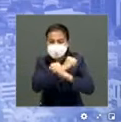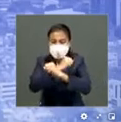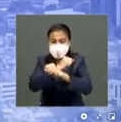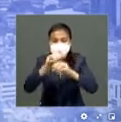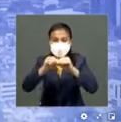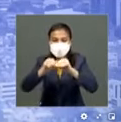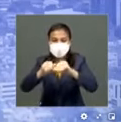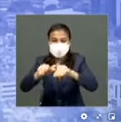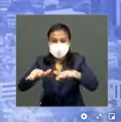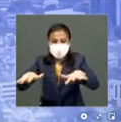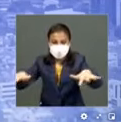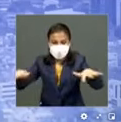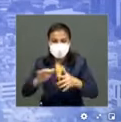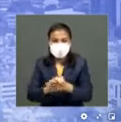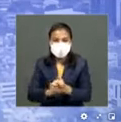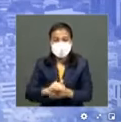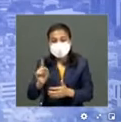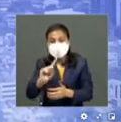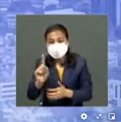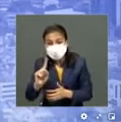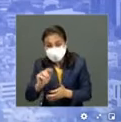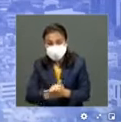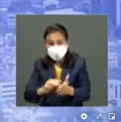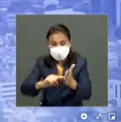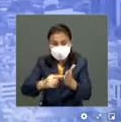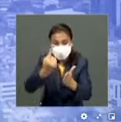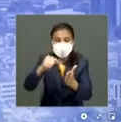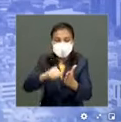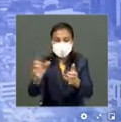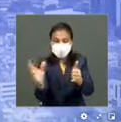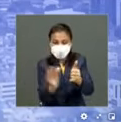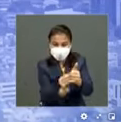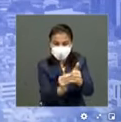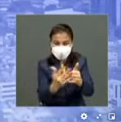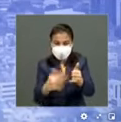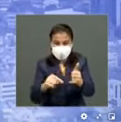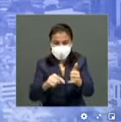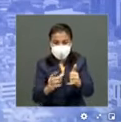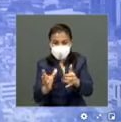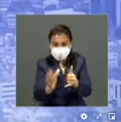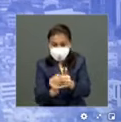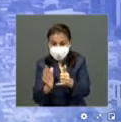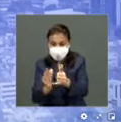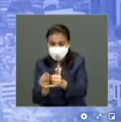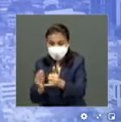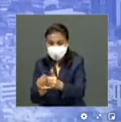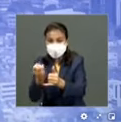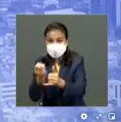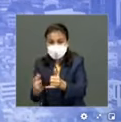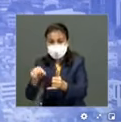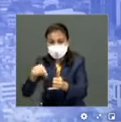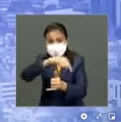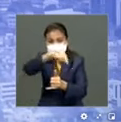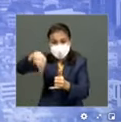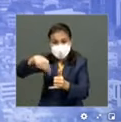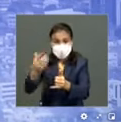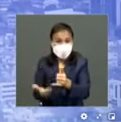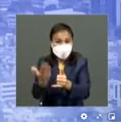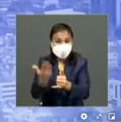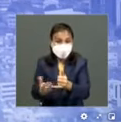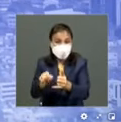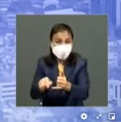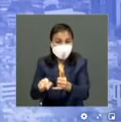บาดนะคะเรียกว่าพื้นที่ไหนมีการรายงานผู้ติดเชื้อค่อนข้างเยอะ เป็นพื้นที่ไข่แดงหรือเราเรียกว่าไฟกำ